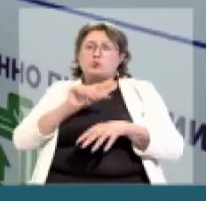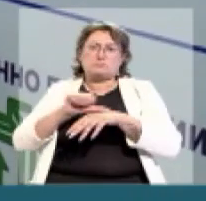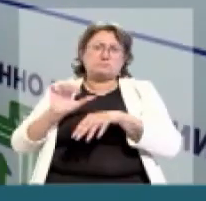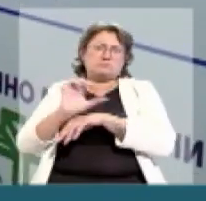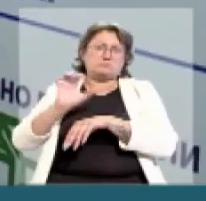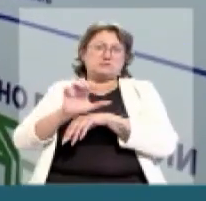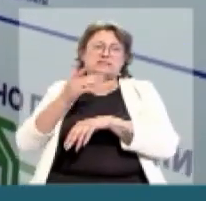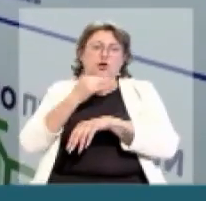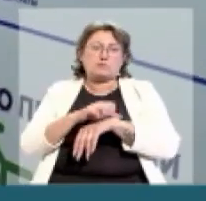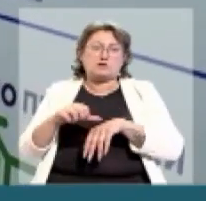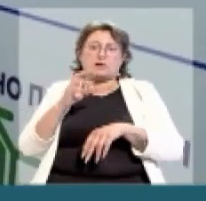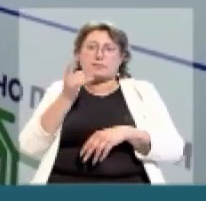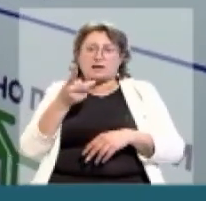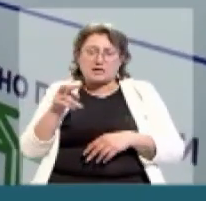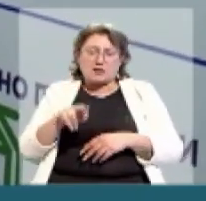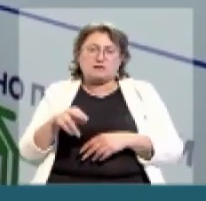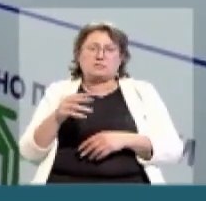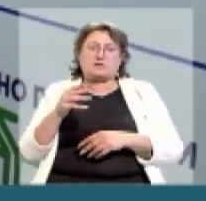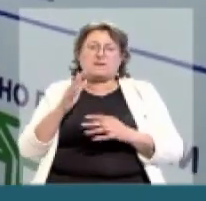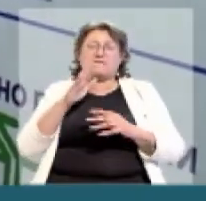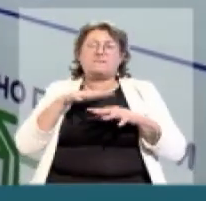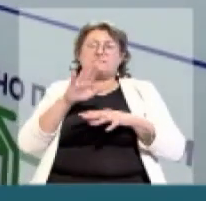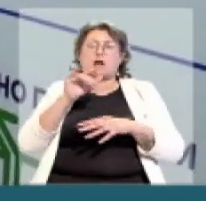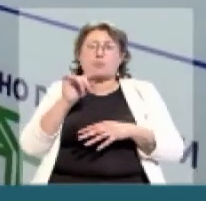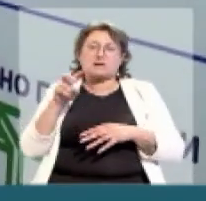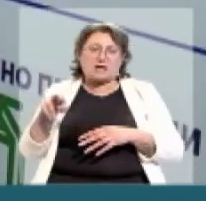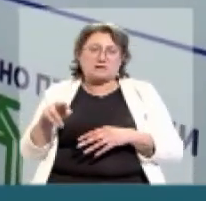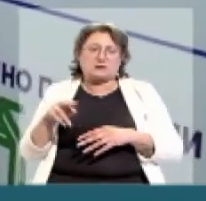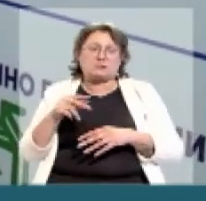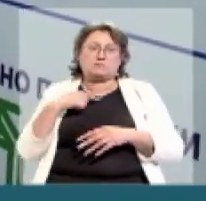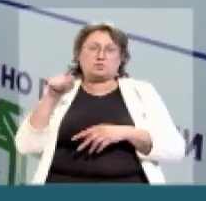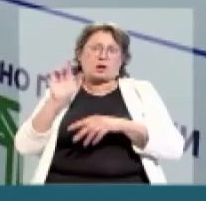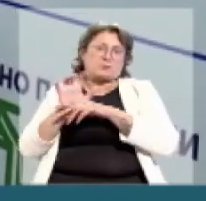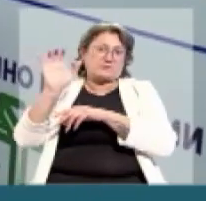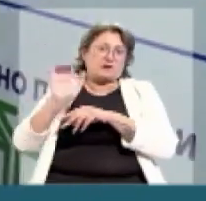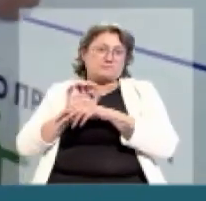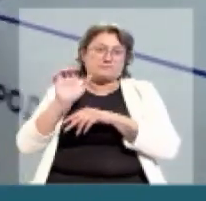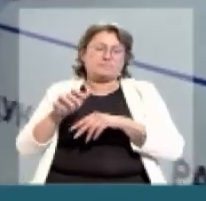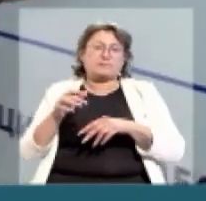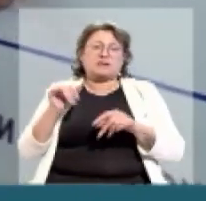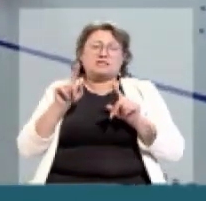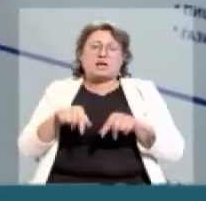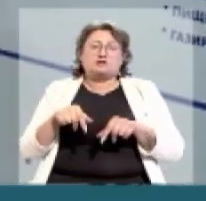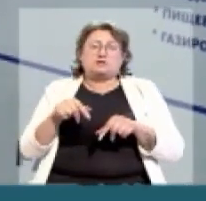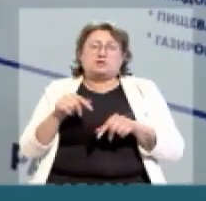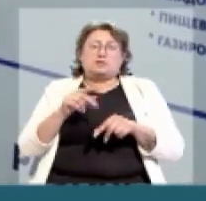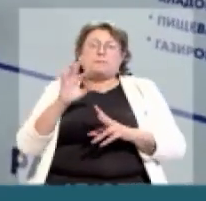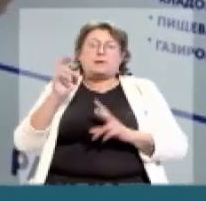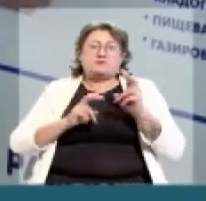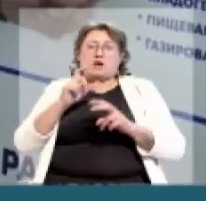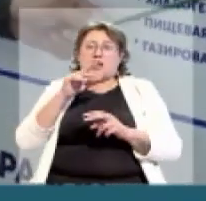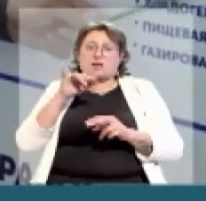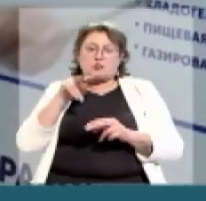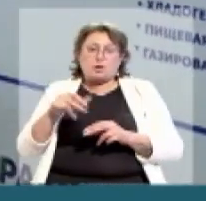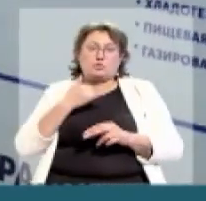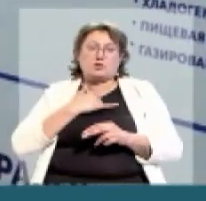мы экспортируем, то есть это Бельгия и Великобритания, мы закрываем контракты. И также вот при производстве этанола